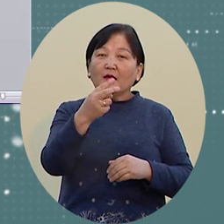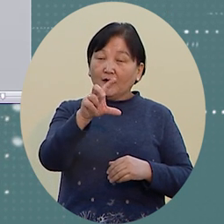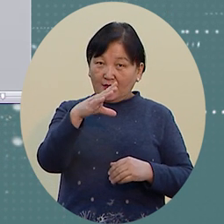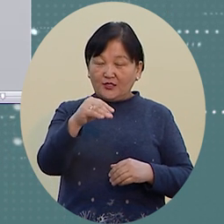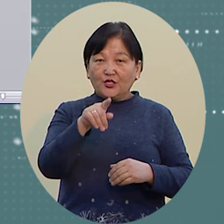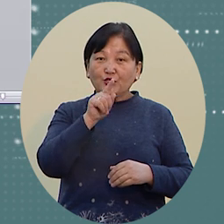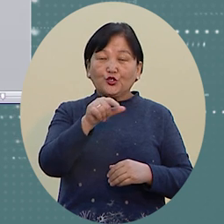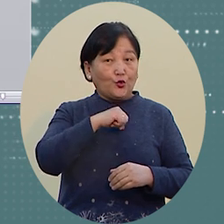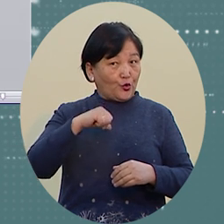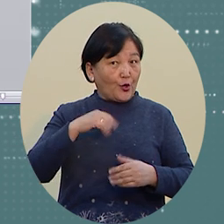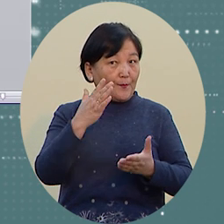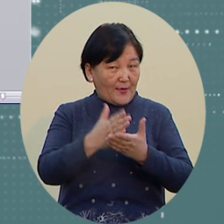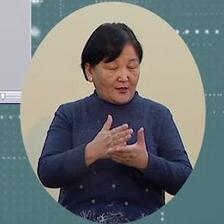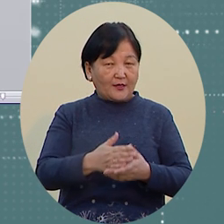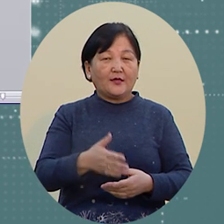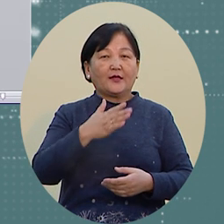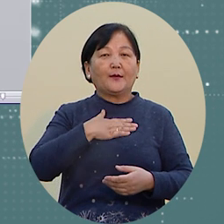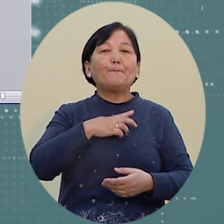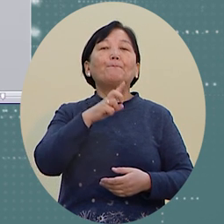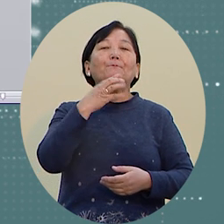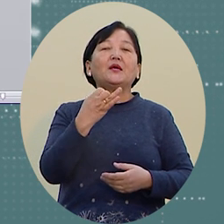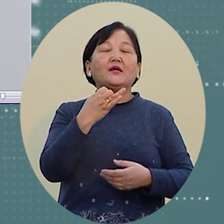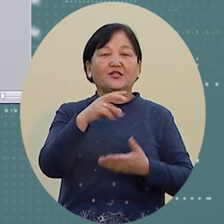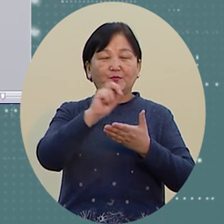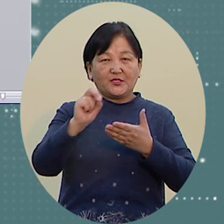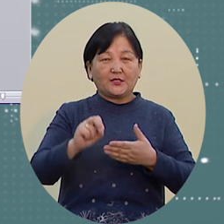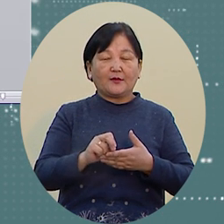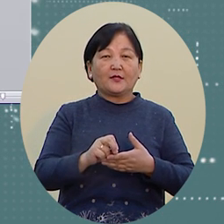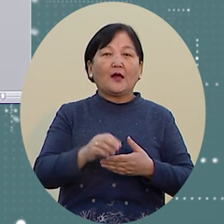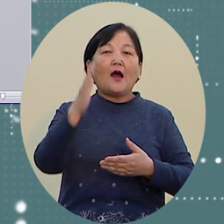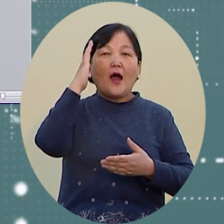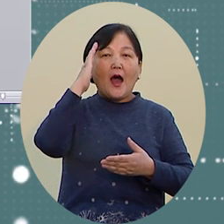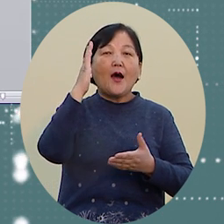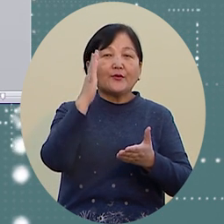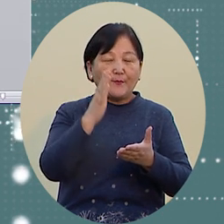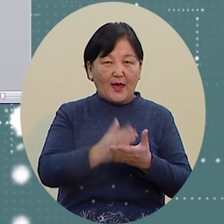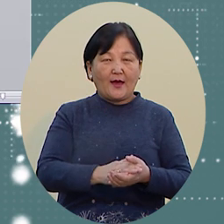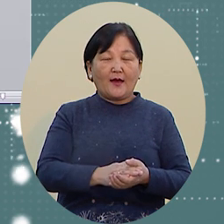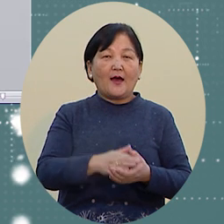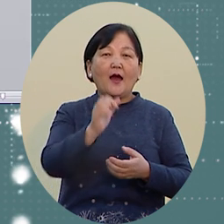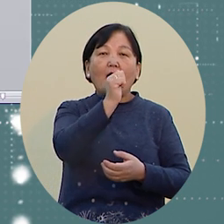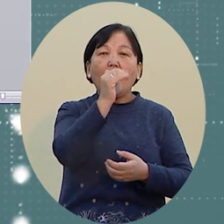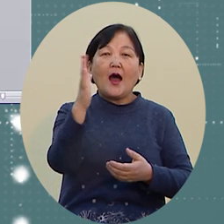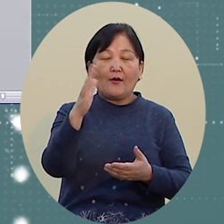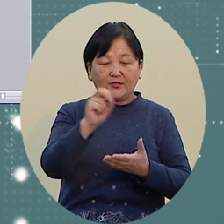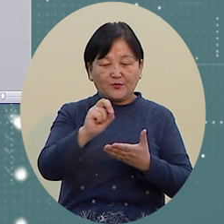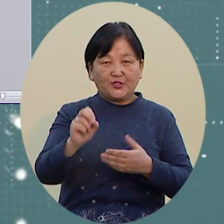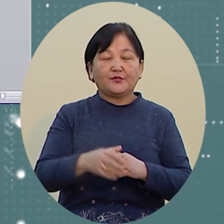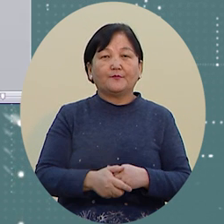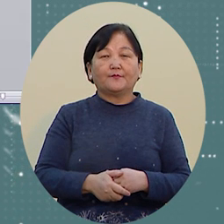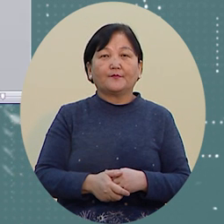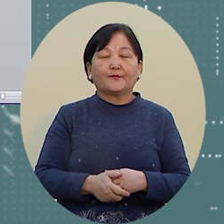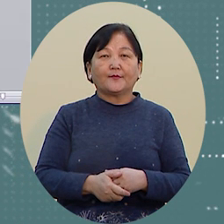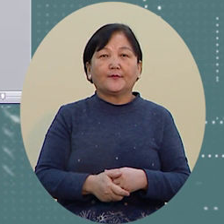байна те. Тэгэхээр тэрийгэ би гэж бичнэ. За аав нь байгаа. Тэгэхээр аав гэж бичнэ.